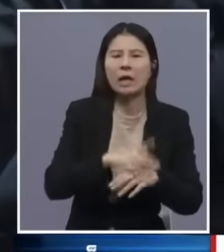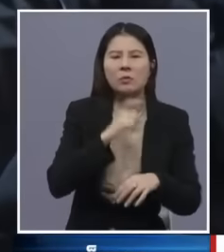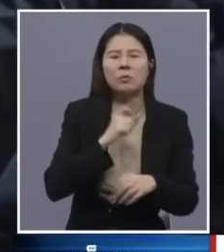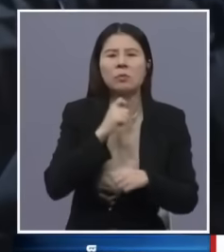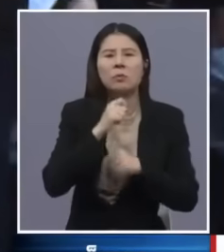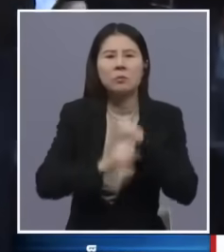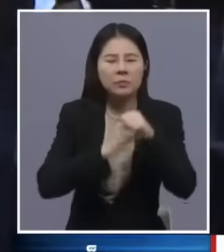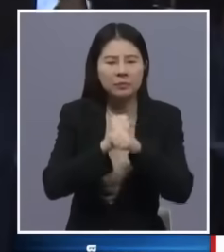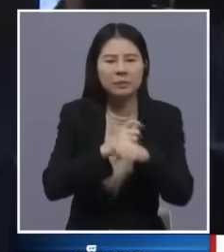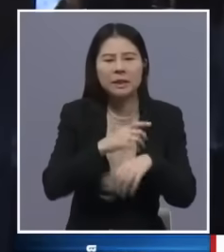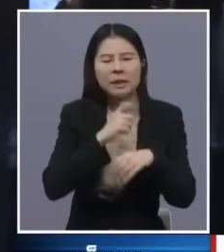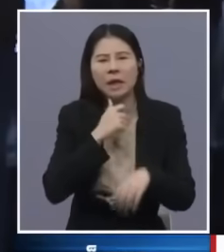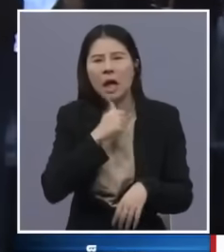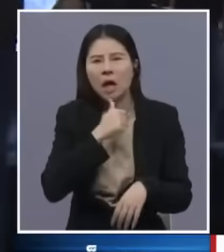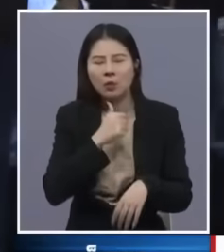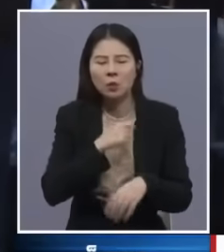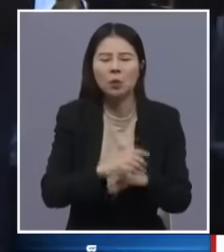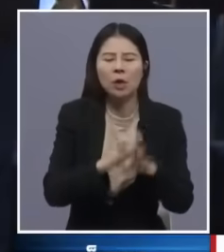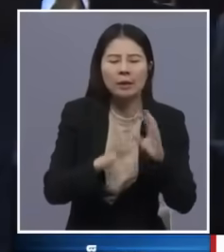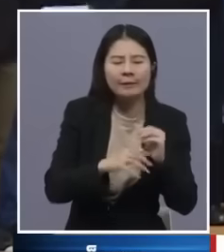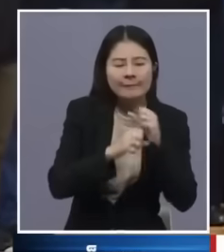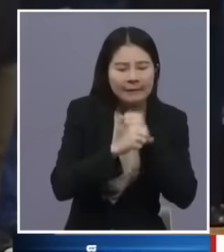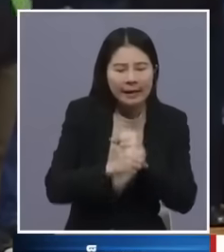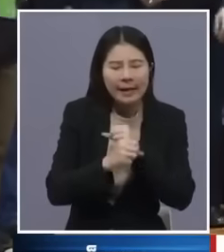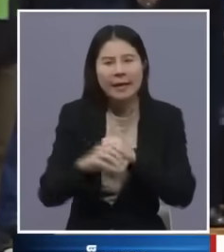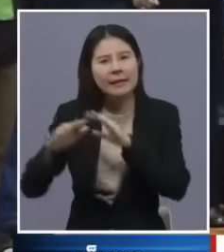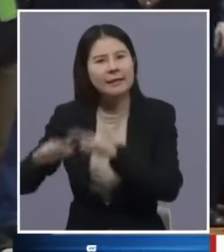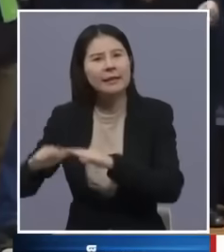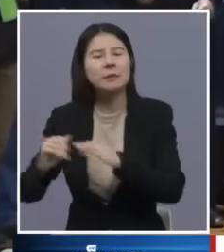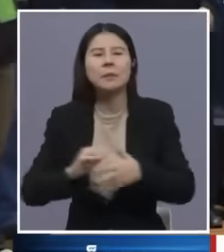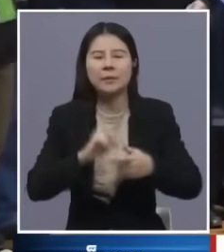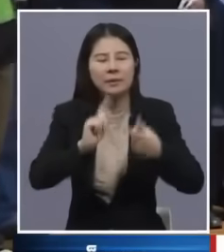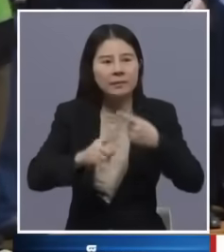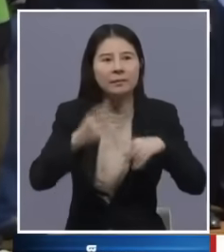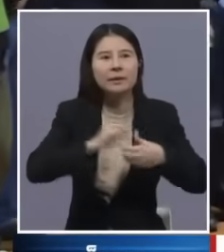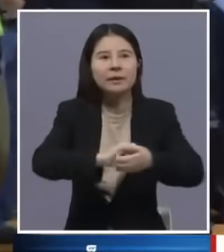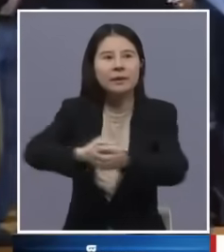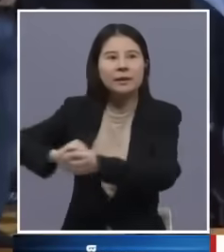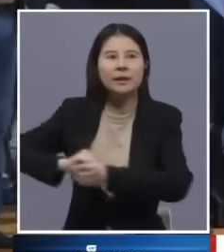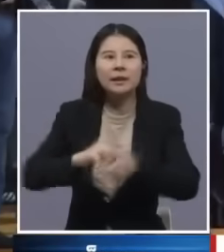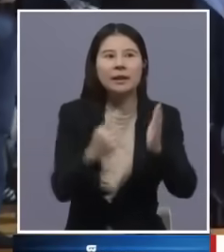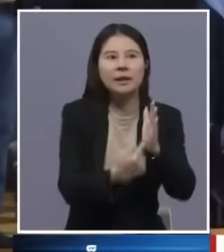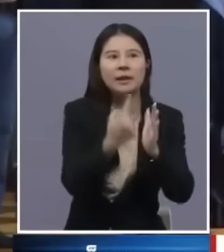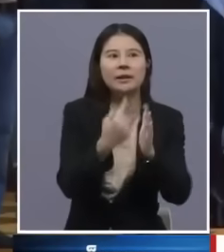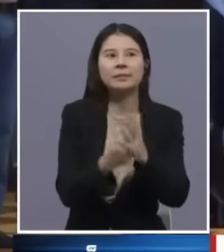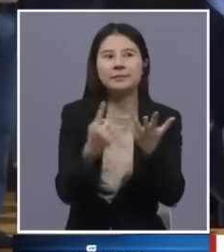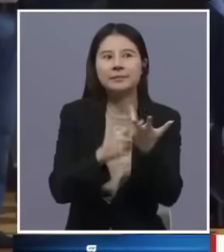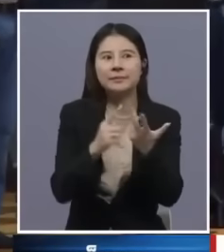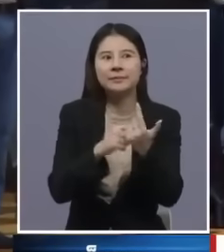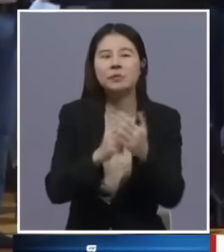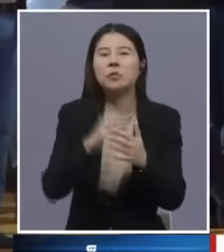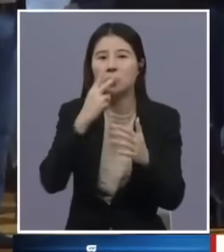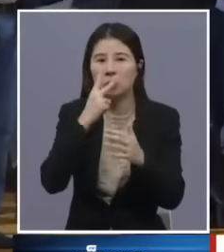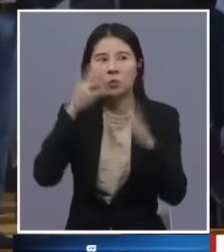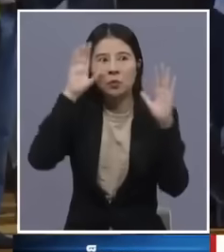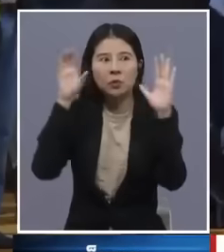ทำร่วมกันนะคะแล้วประกาศด้วยนะบอกว่าหลังจากเนี้ยเราจะเริ่มนับหนึ่งใหม่ไปด้วยกันนี่แล้วนี่คือบรรยากาศตอน